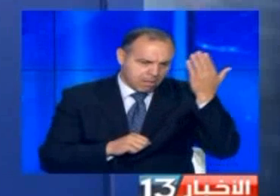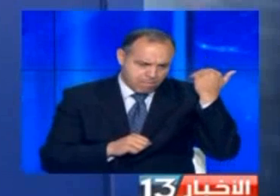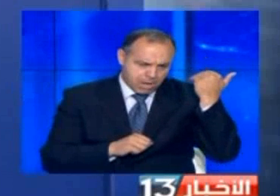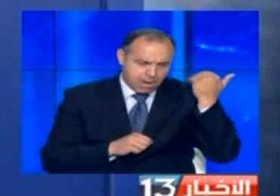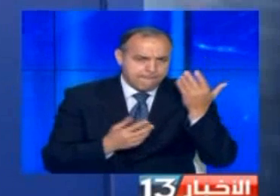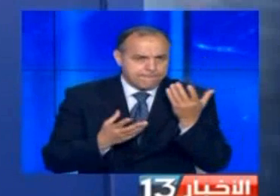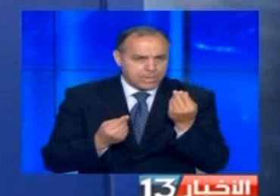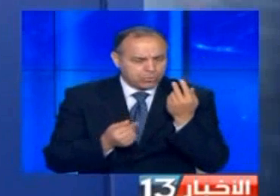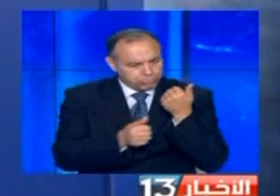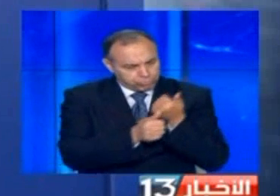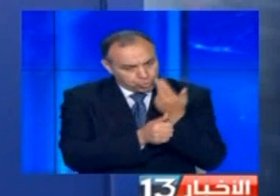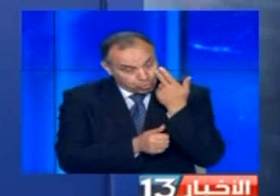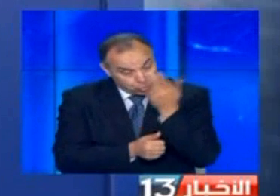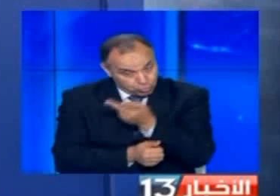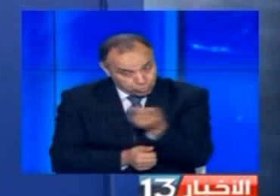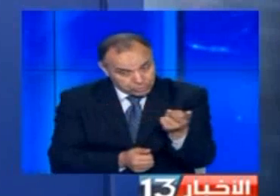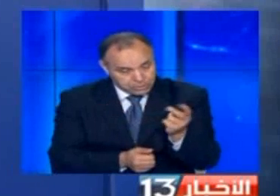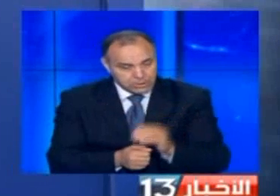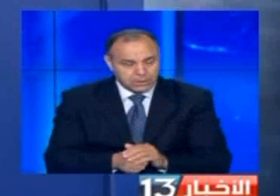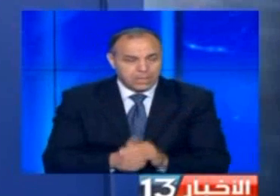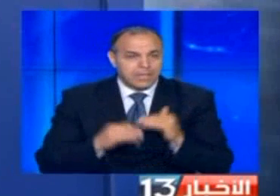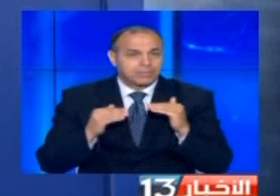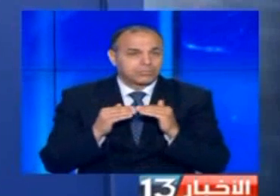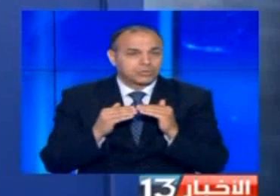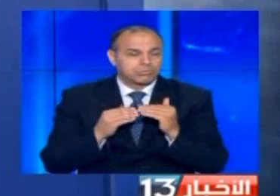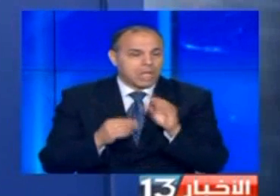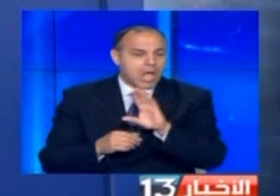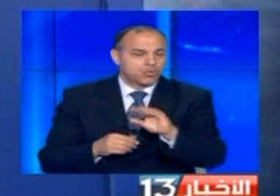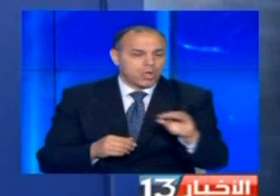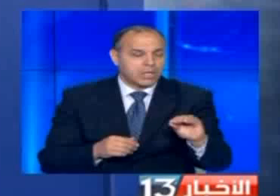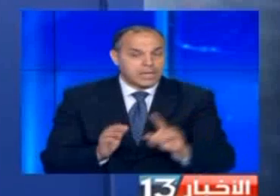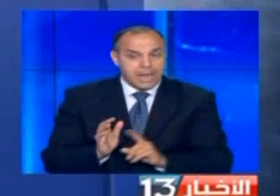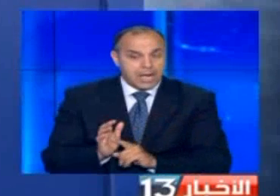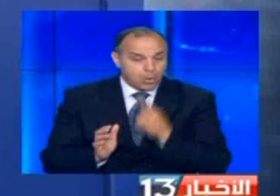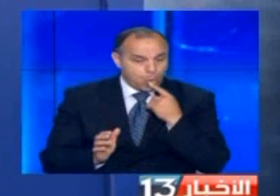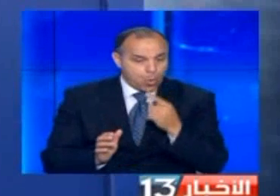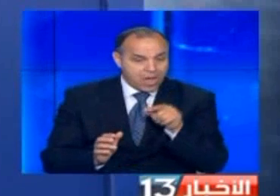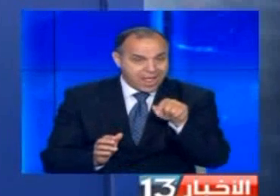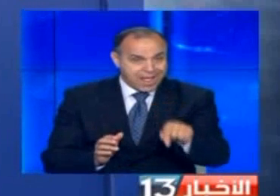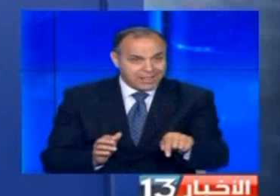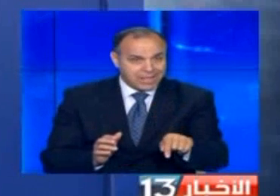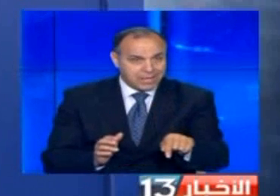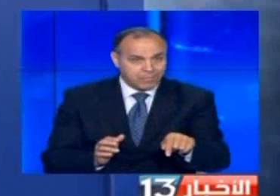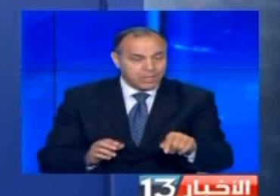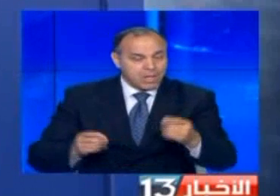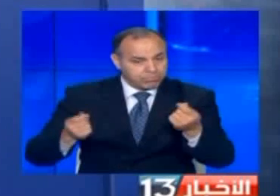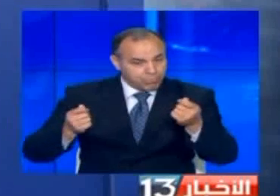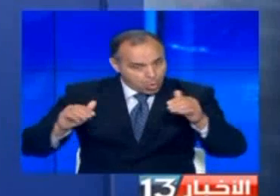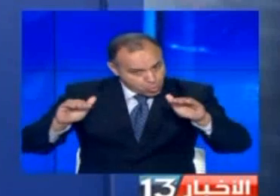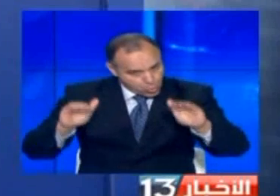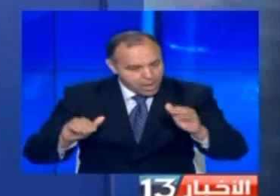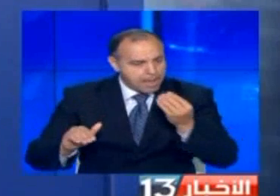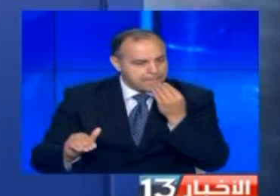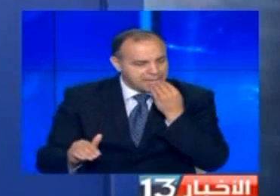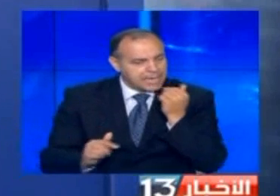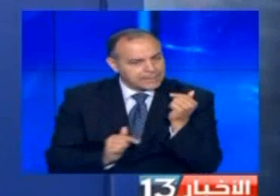كثير منكم تابعوه و عينوه على مستوى الاسواق نحب ناكد ايضا ان هذا المنحى التنازلي للاسعار